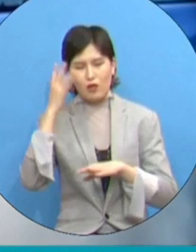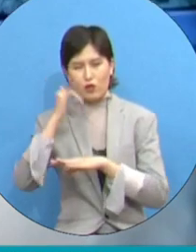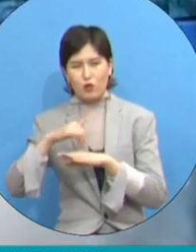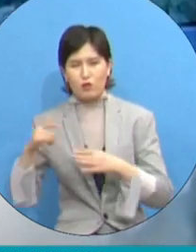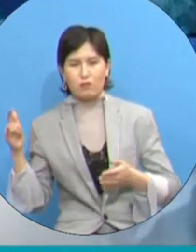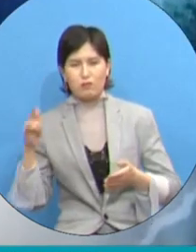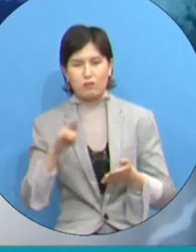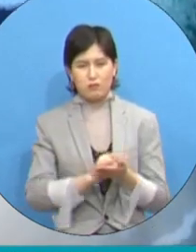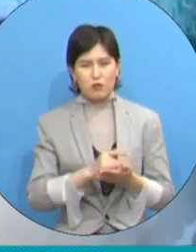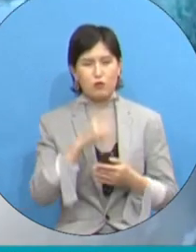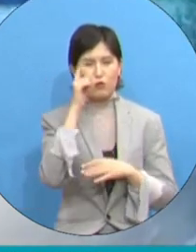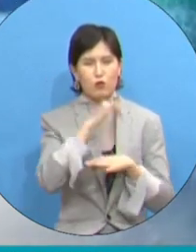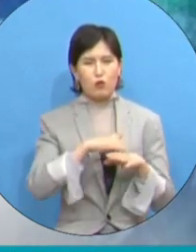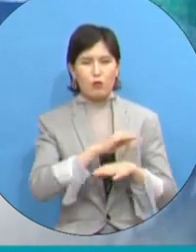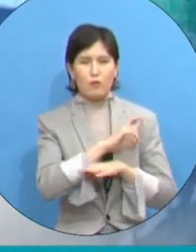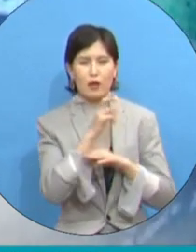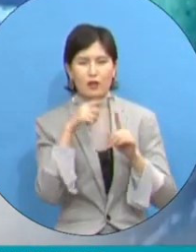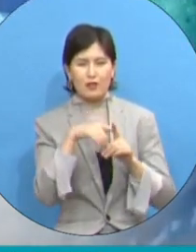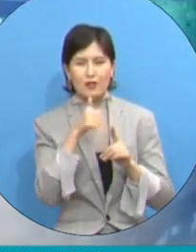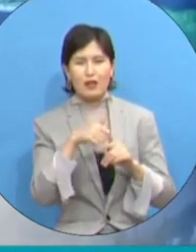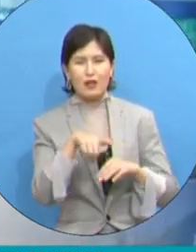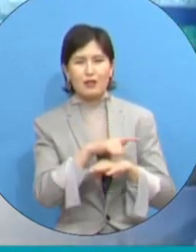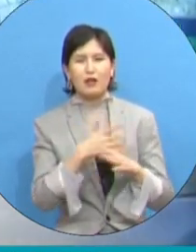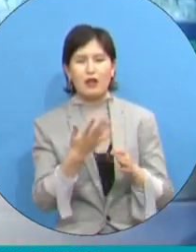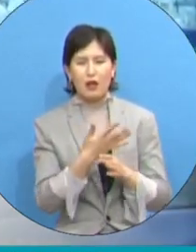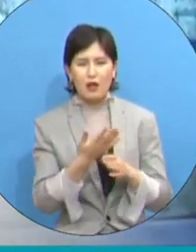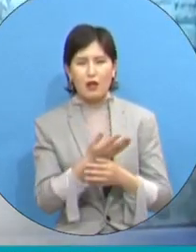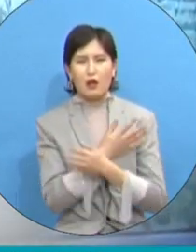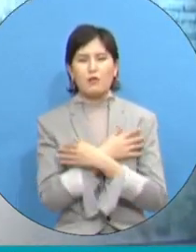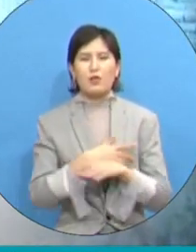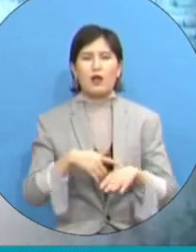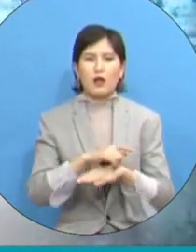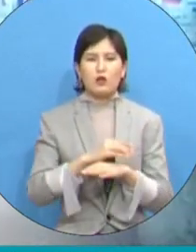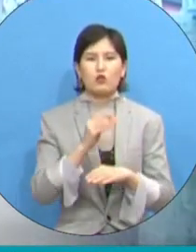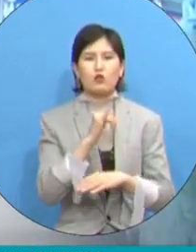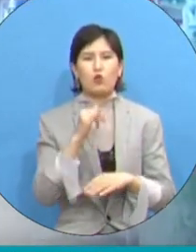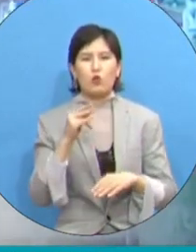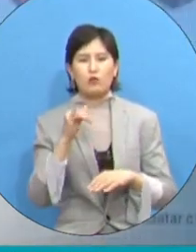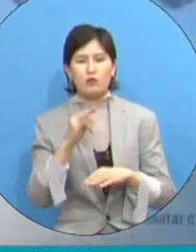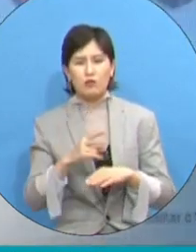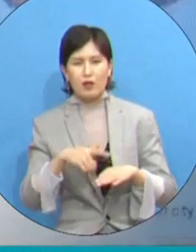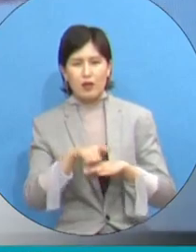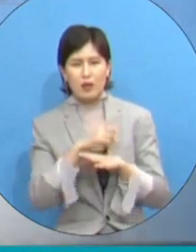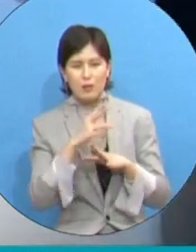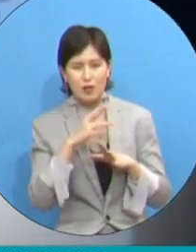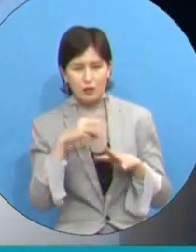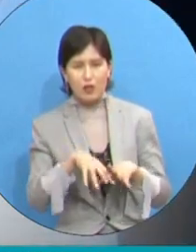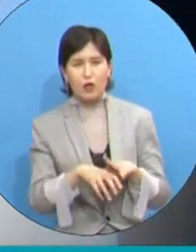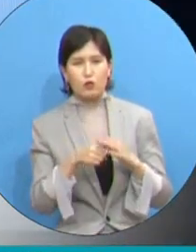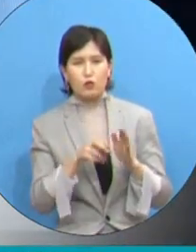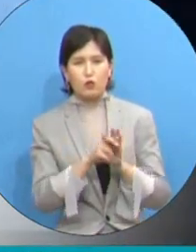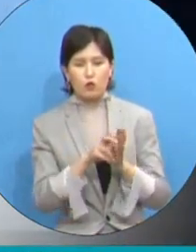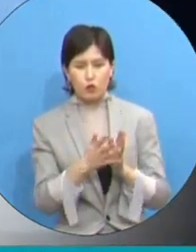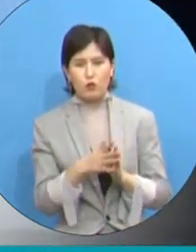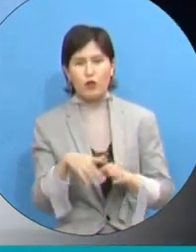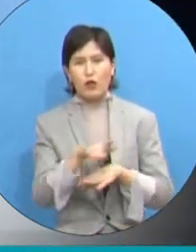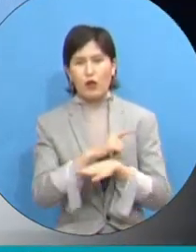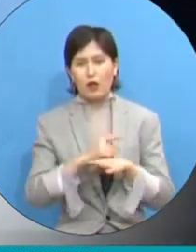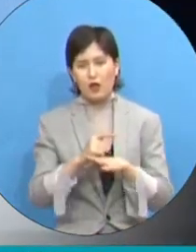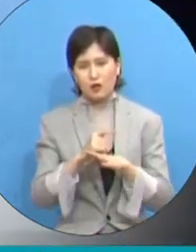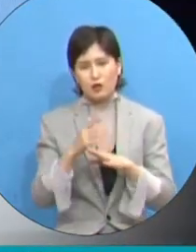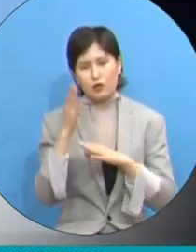орны байгалийн дурсгалт үзэсгэлэнт газрууд, жуулчны бааз, амралтын газруудын нэгдсэн мэдээллийг авахын зэрэгцээ шууд захиалгын